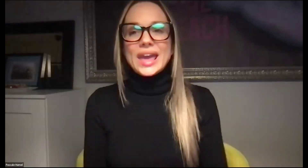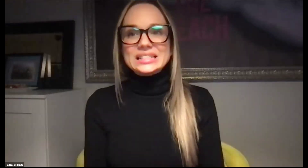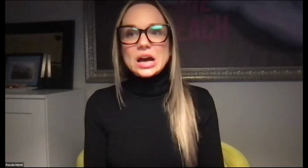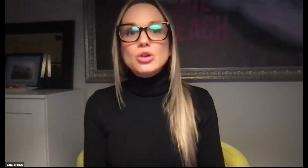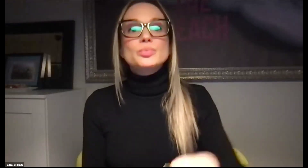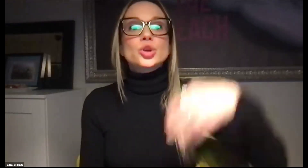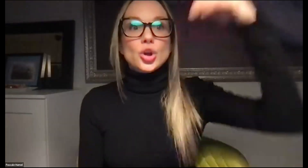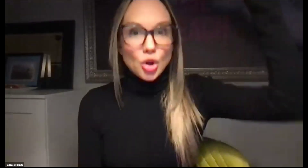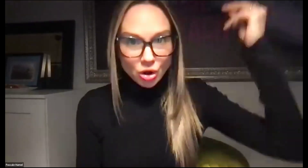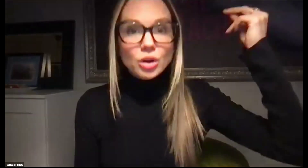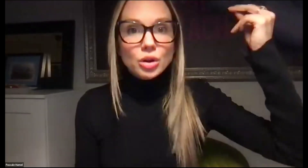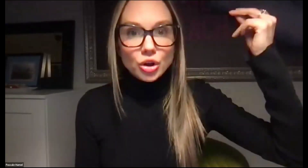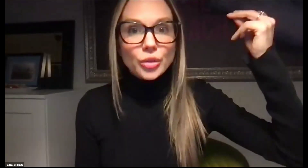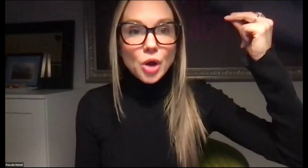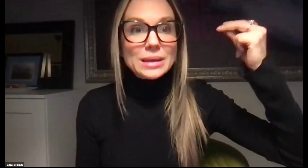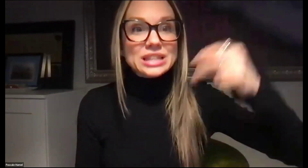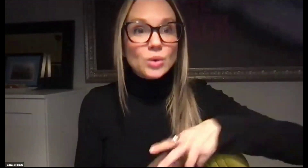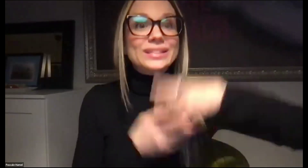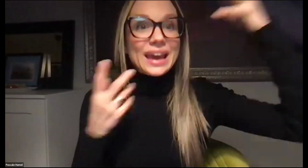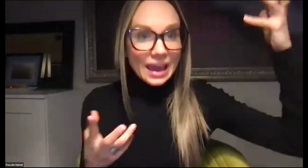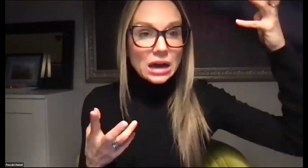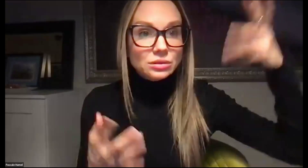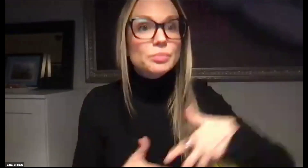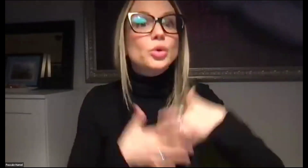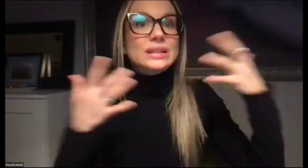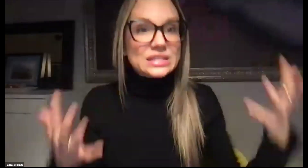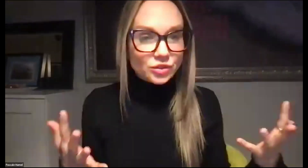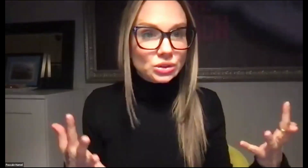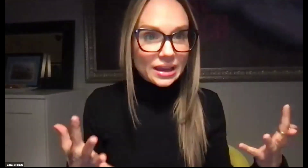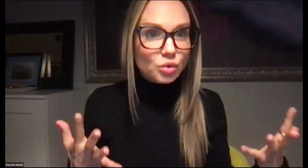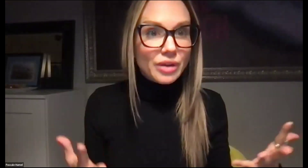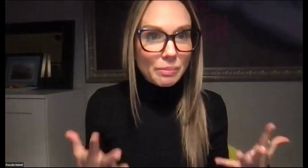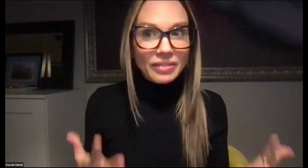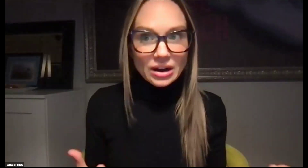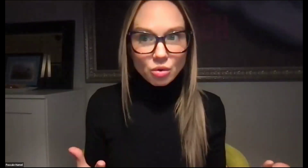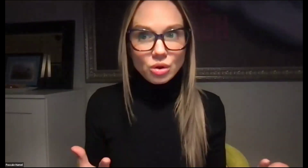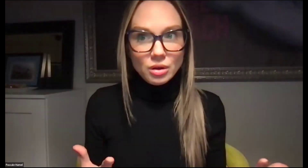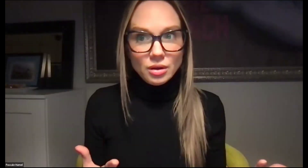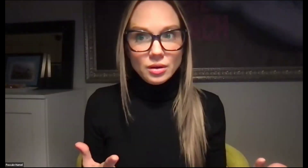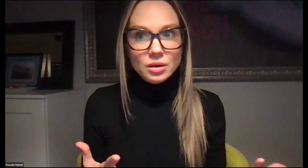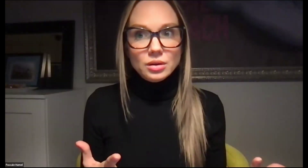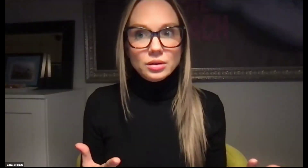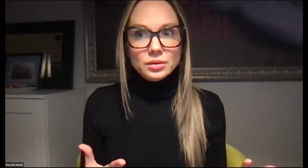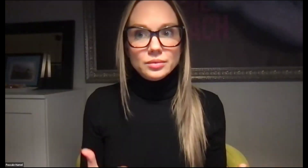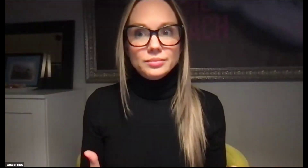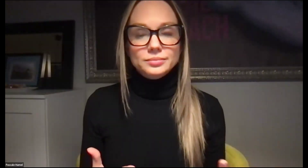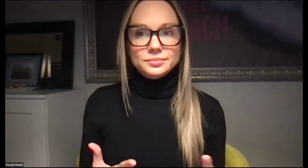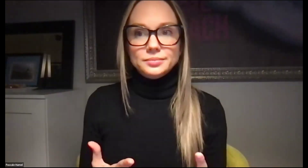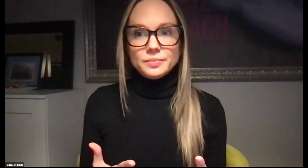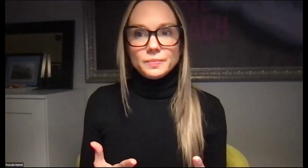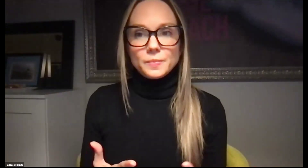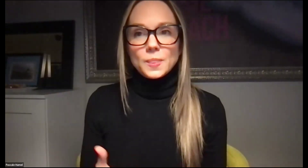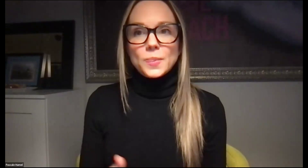OK? Donc, exemple que là, notre problème, c'est qu'on est très grande puis on a de la difficulté à trouver un pantalon.